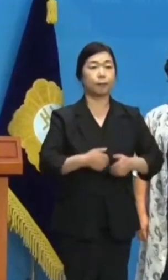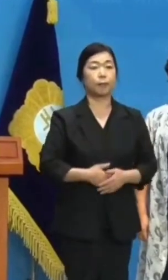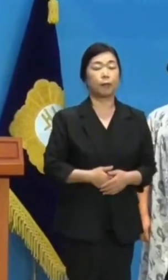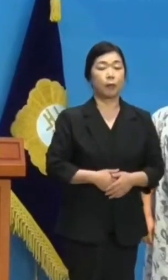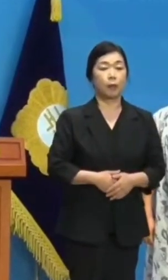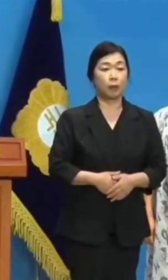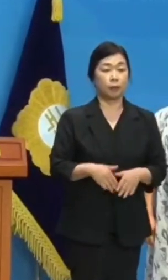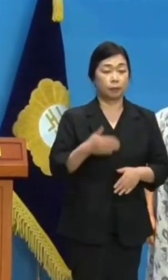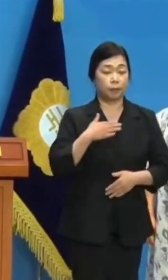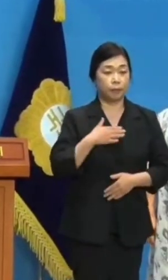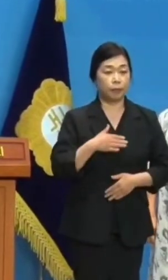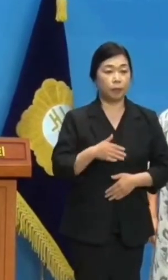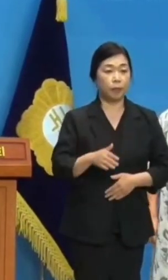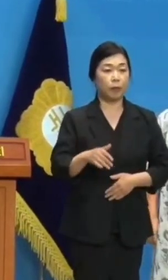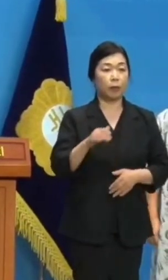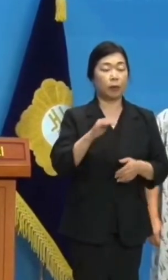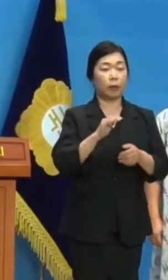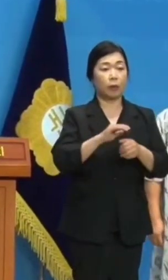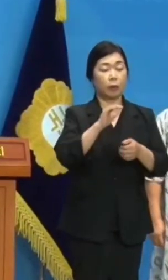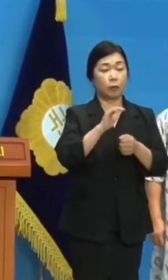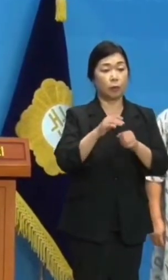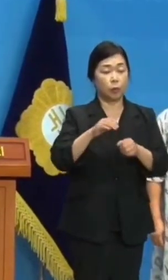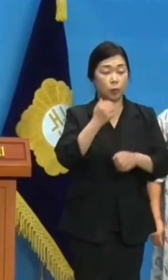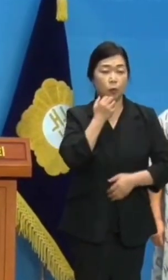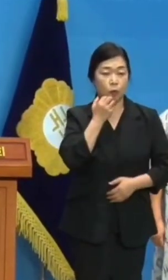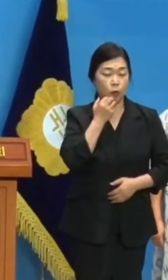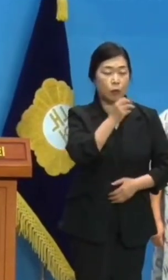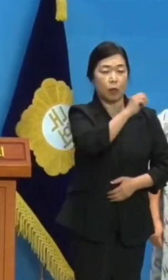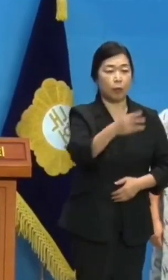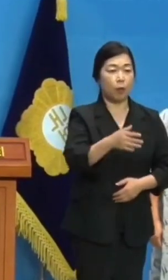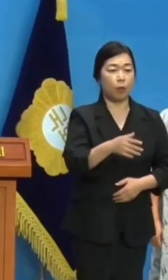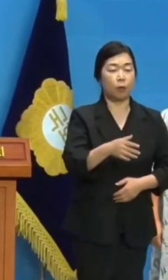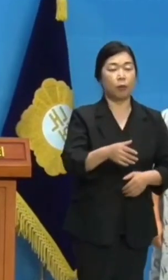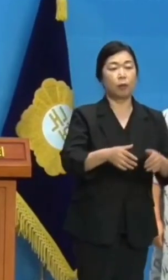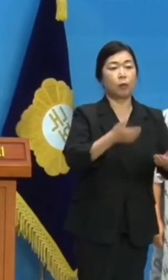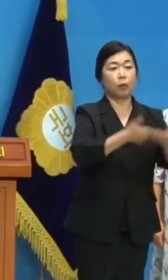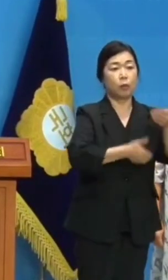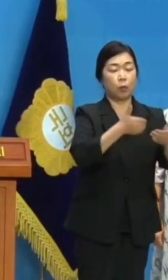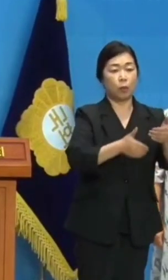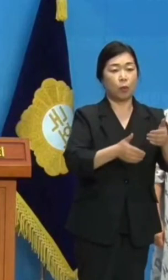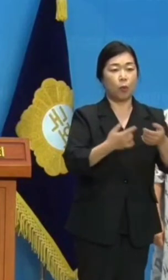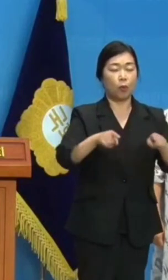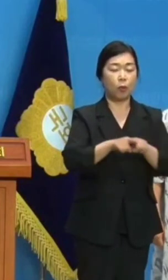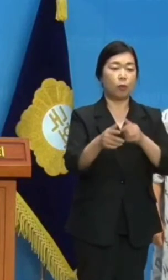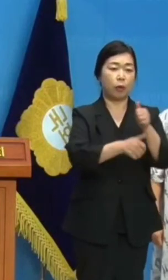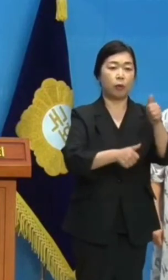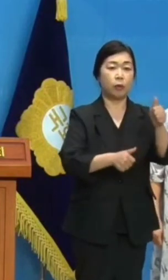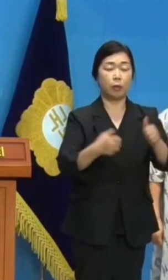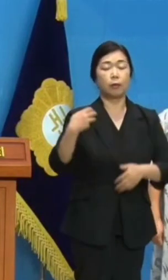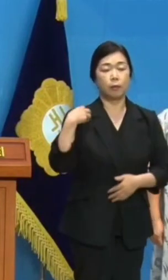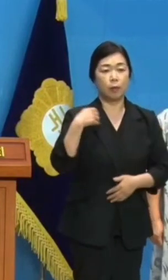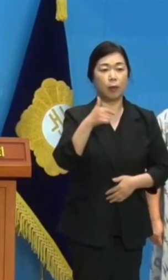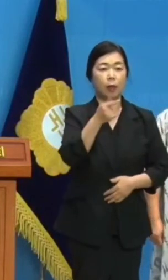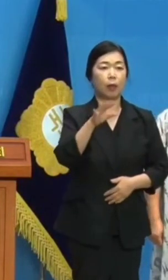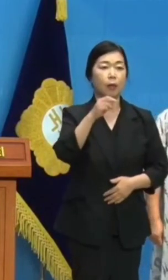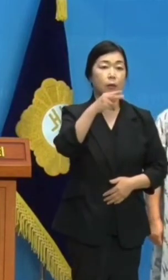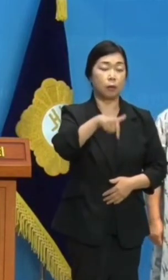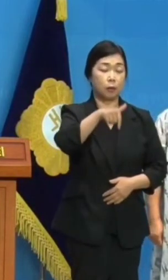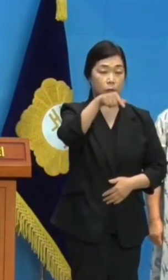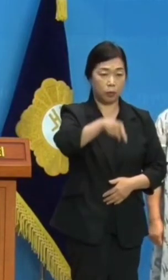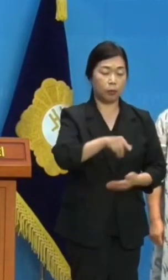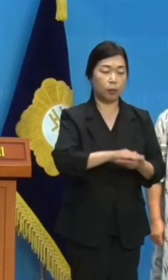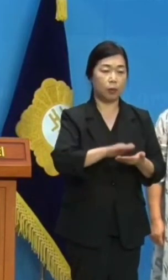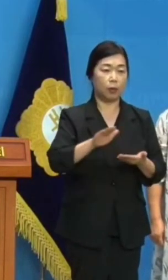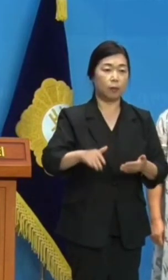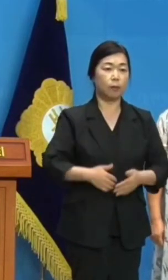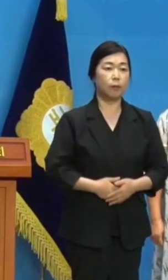인사드리겠습니다. 저는 대통령 부부 고속도로 게이트 특별위원회 공동위원장을 맡고 있는 강덕구 의원입니다. 시간이